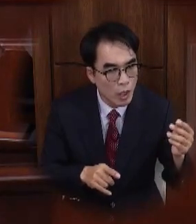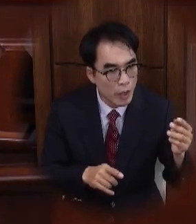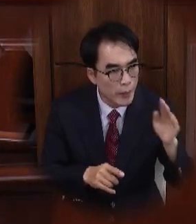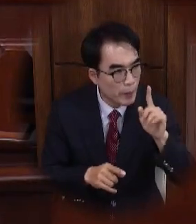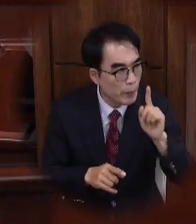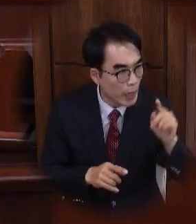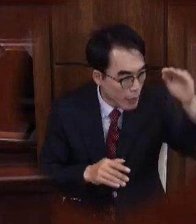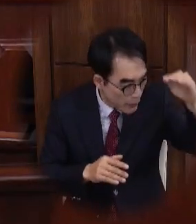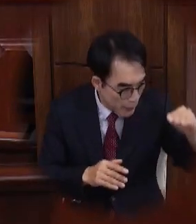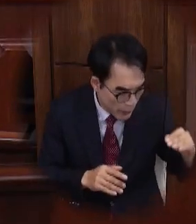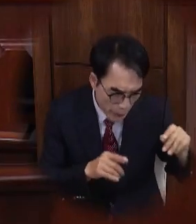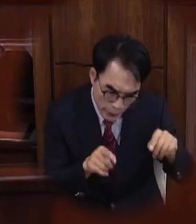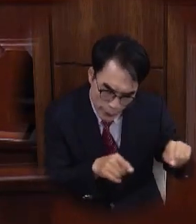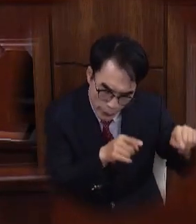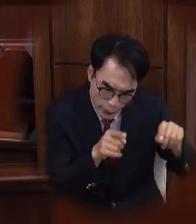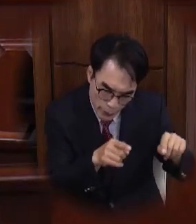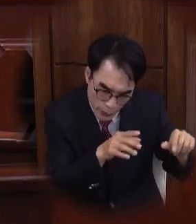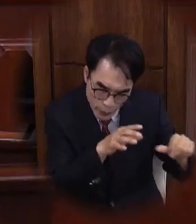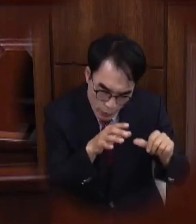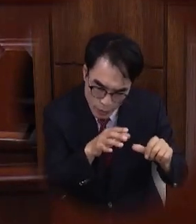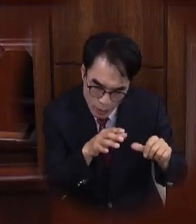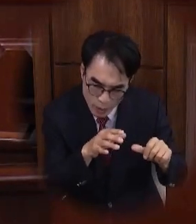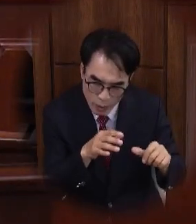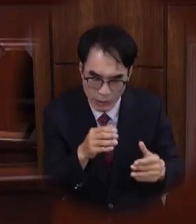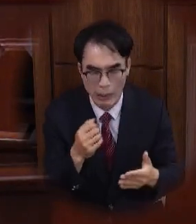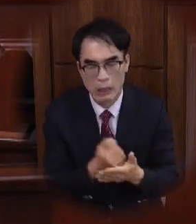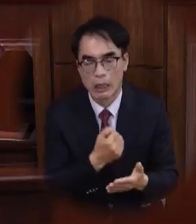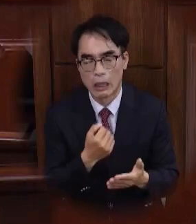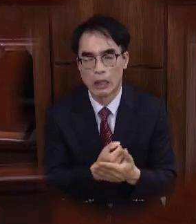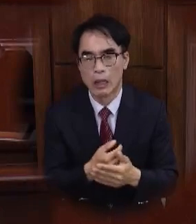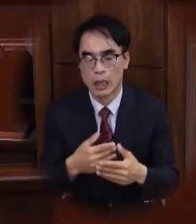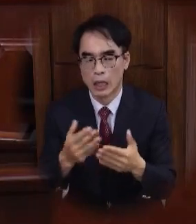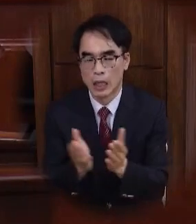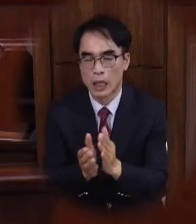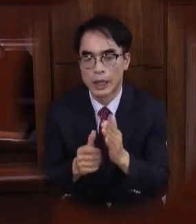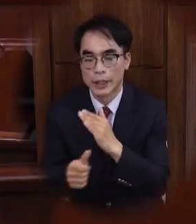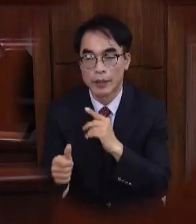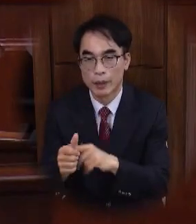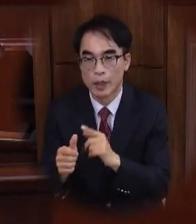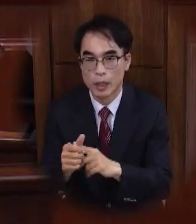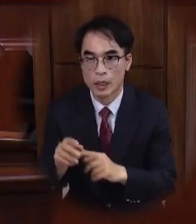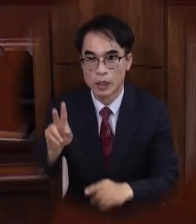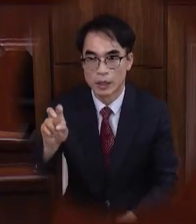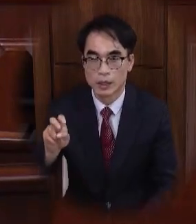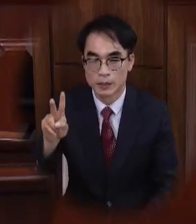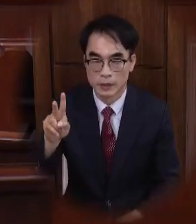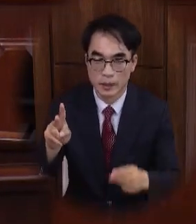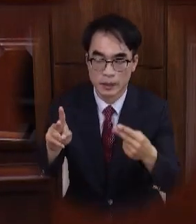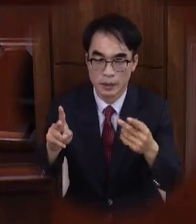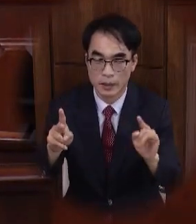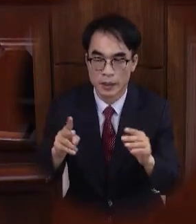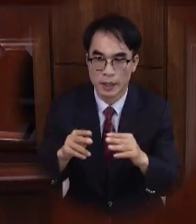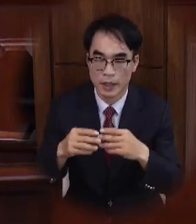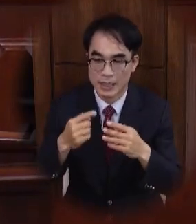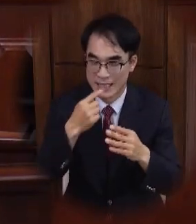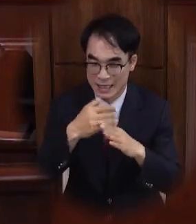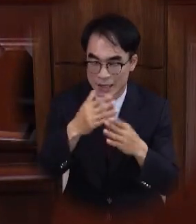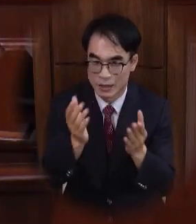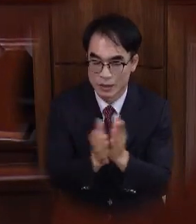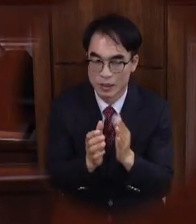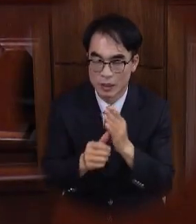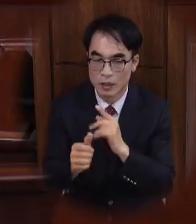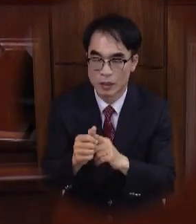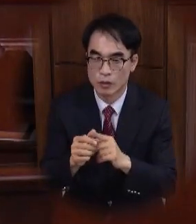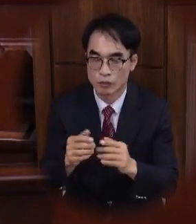권유했지만 감입니다 원내 대표라면 20인의 민주당 의원들을 온 구성을 해서